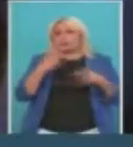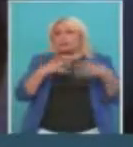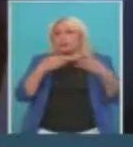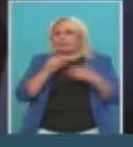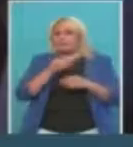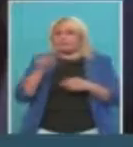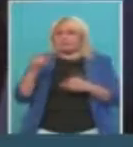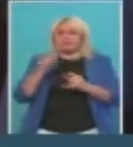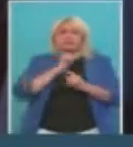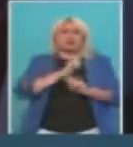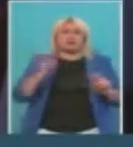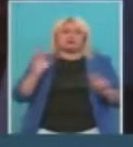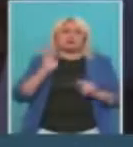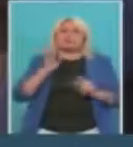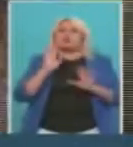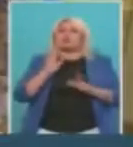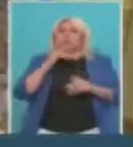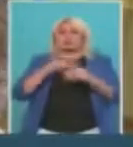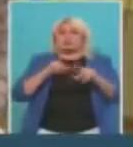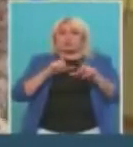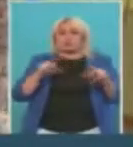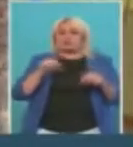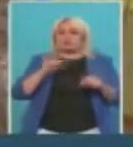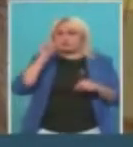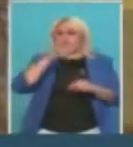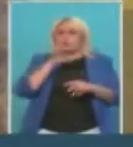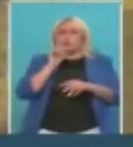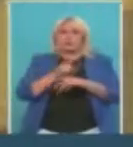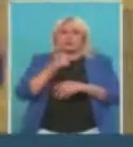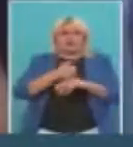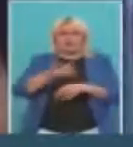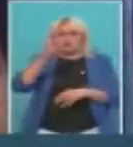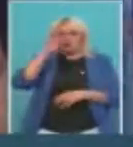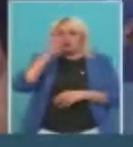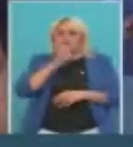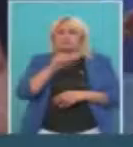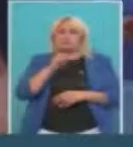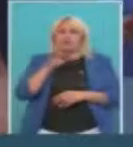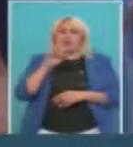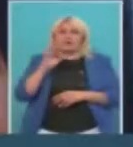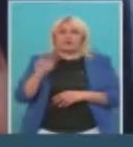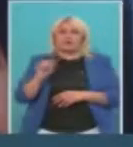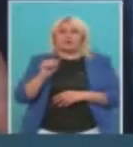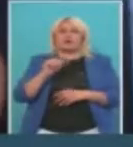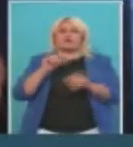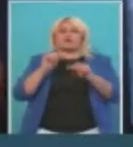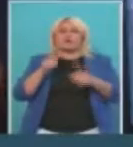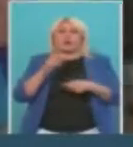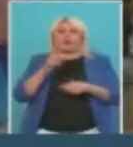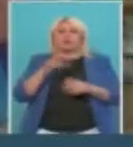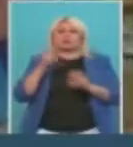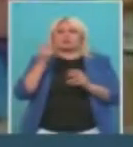И теперь дарить подарки они будут не только перед школой. С этого года по поручению главы государства Касым-Жомарта Токаева в формат акции